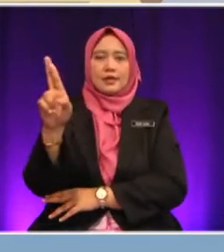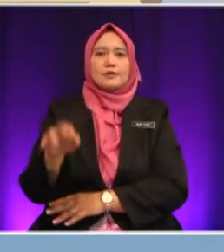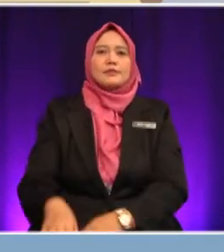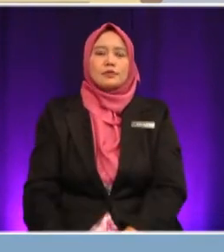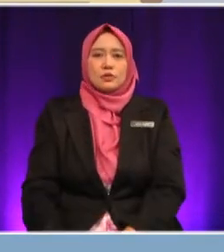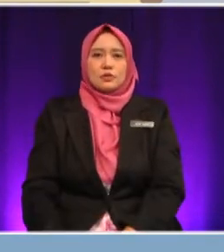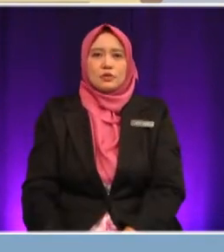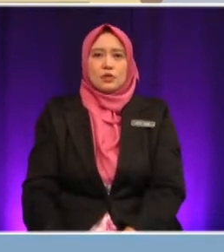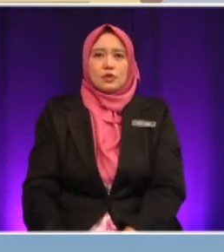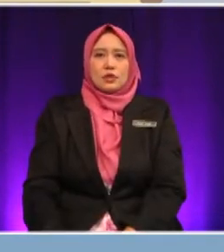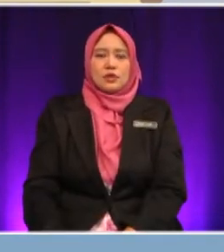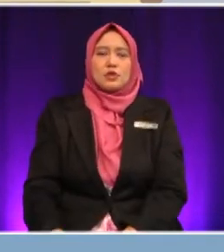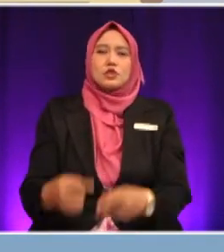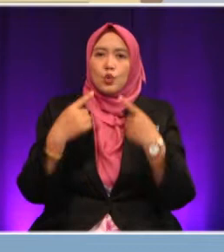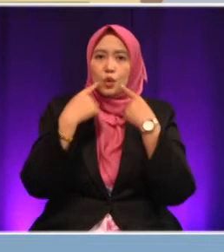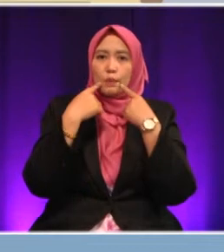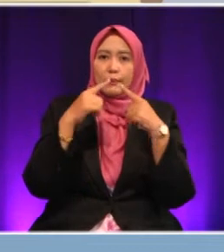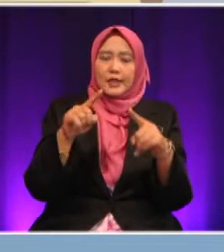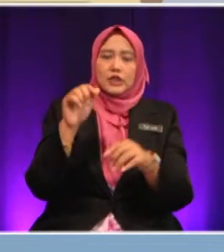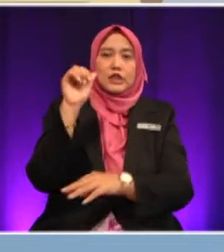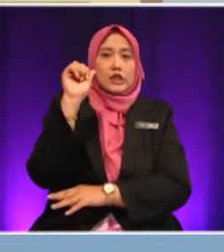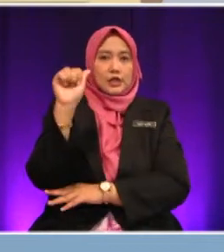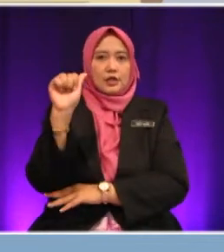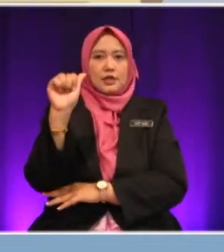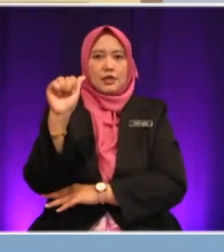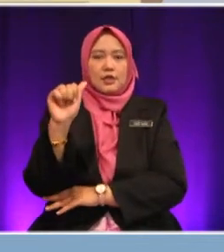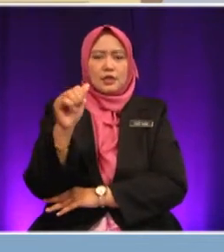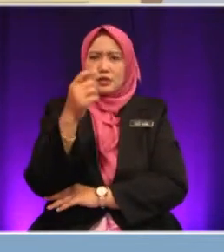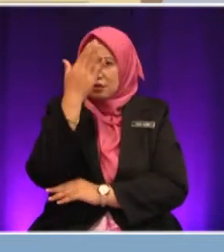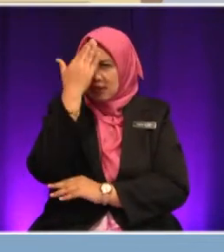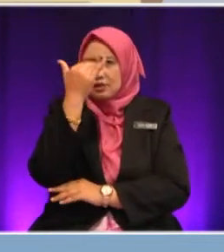keju terus sistem komputer kenapa azmani Najwa begitu